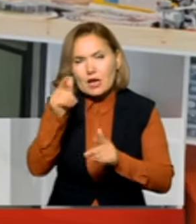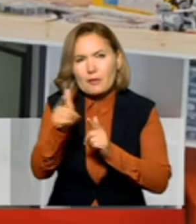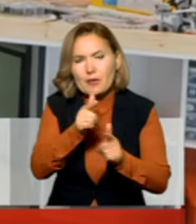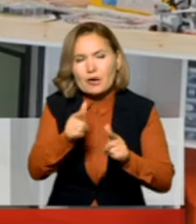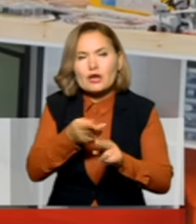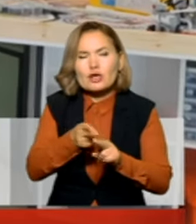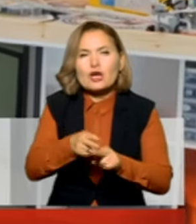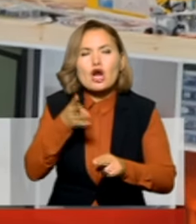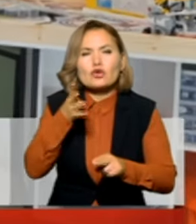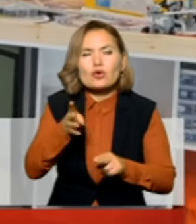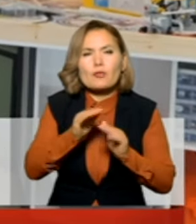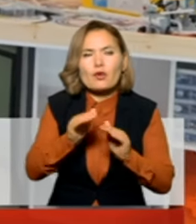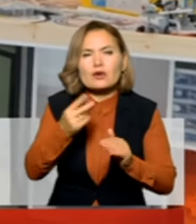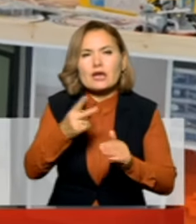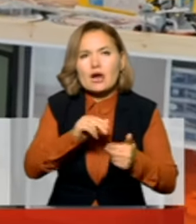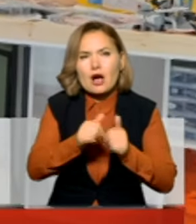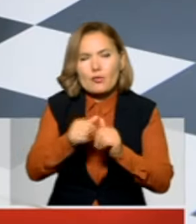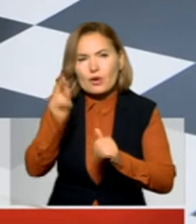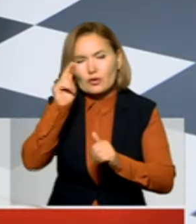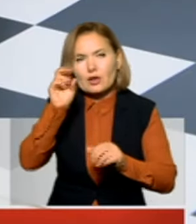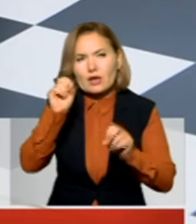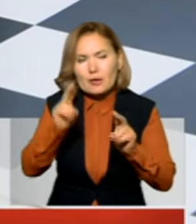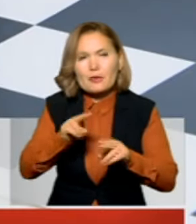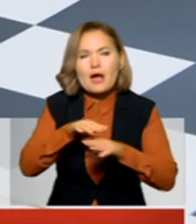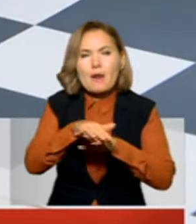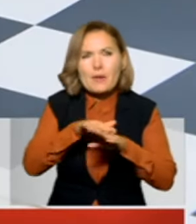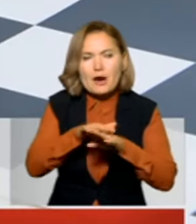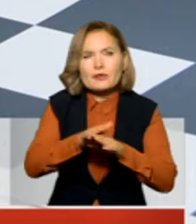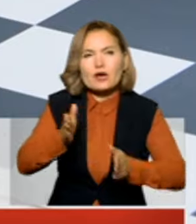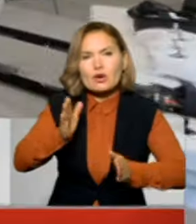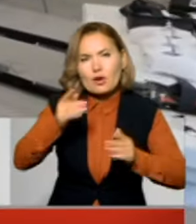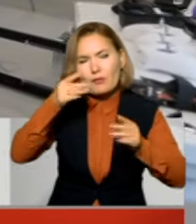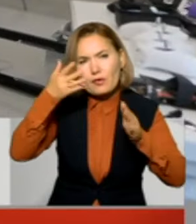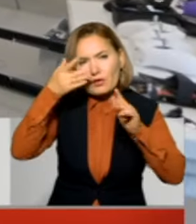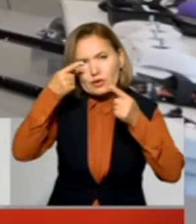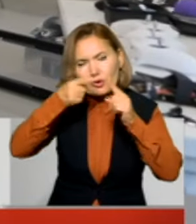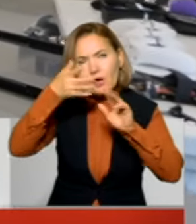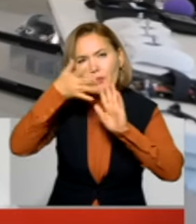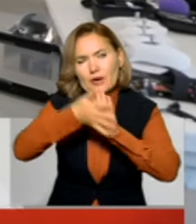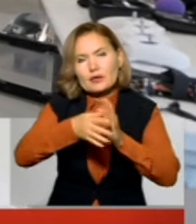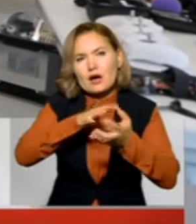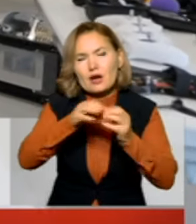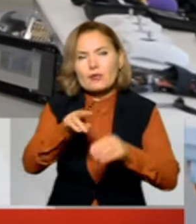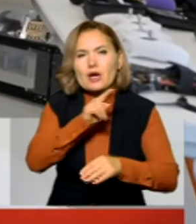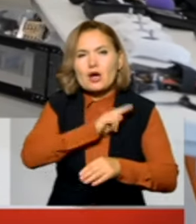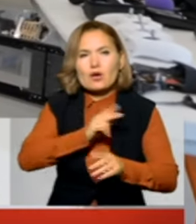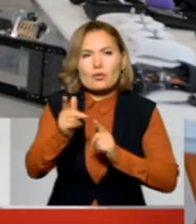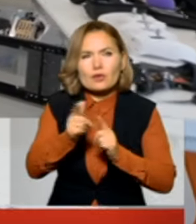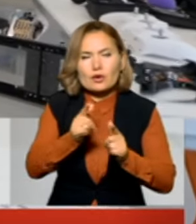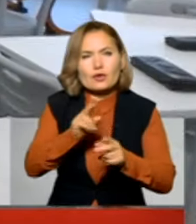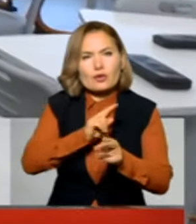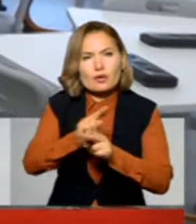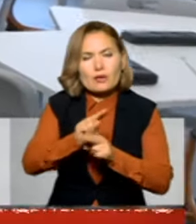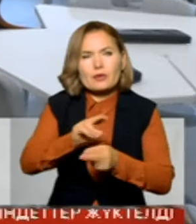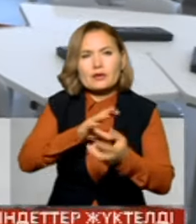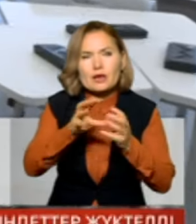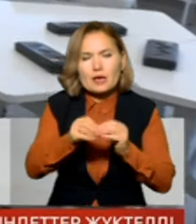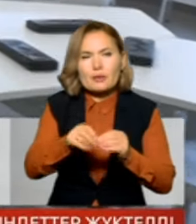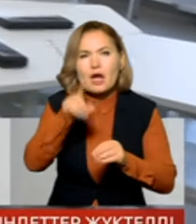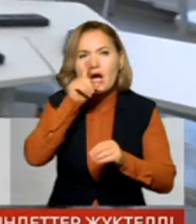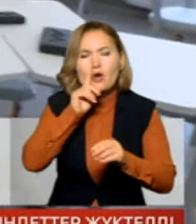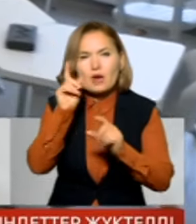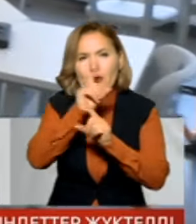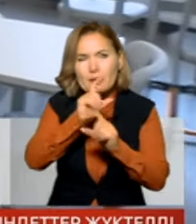2 ауысыммен оқитын болады. Балалар жаратылыстану математика және қоғамдық гуманитарлық бағыттар бойынша білім алады. Мемлекет басшысы жайлы